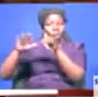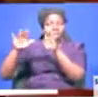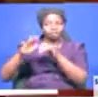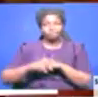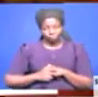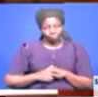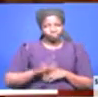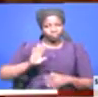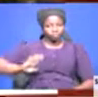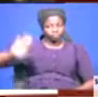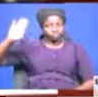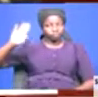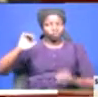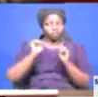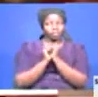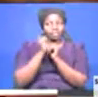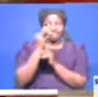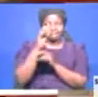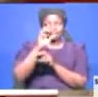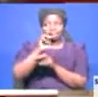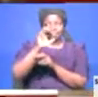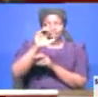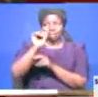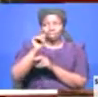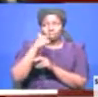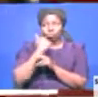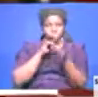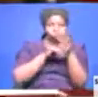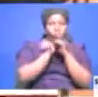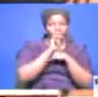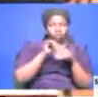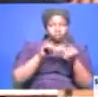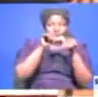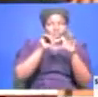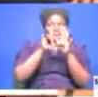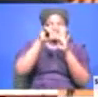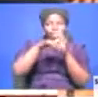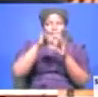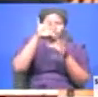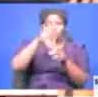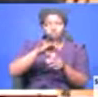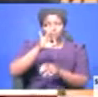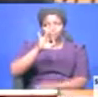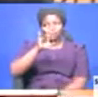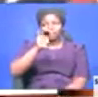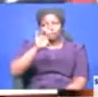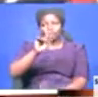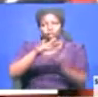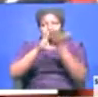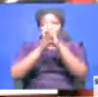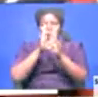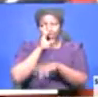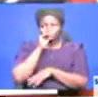Waapisho wa wale wakilishi 13 walioingia ndani uliendelea, na baadaye wakamchagua Fred Lenges kuwa spika wa bunge hilo na